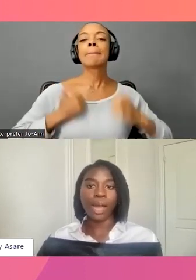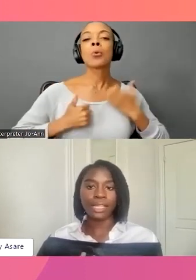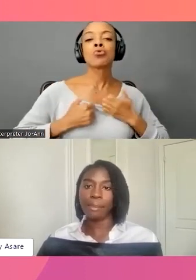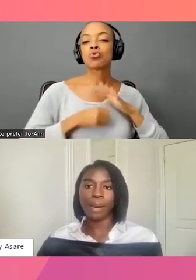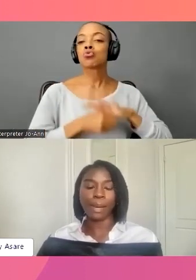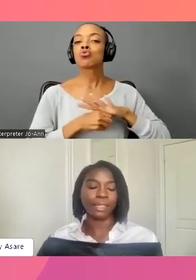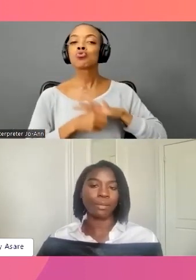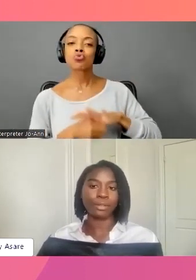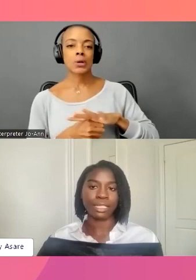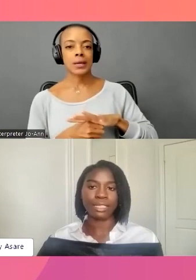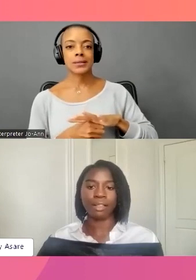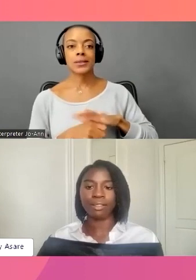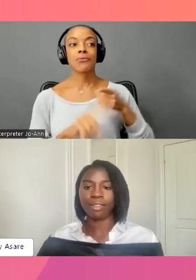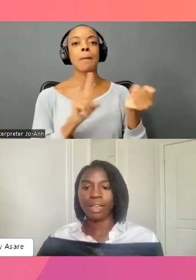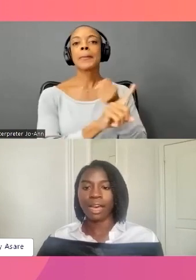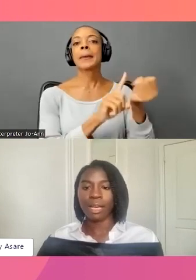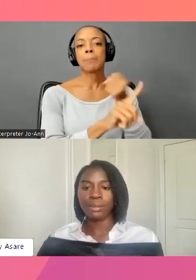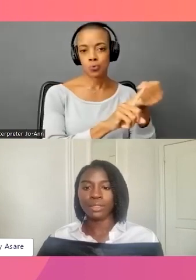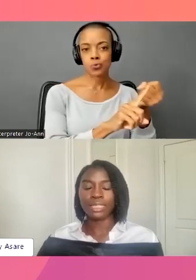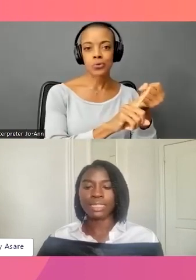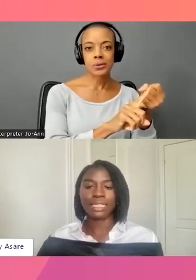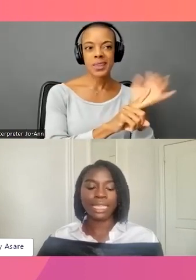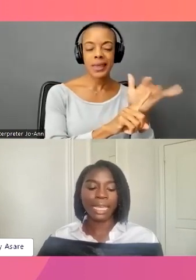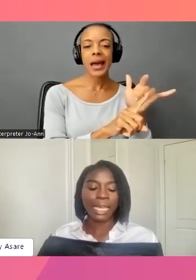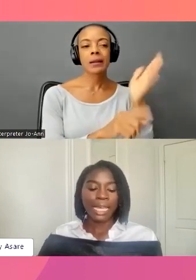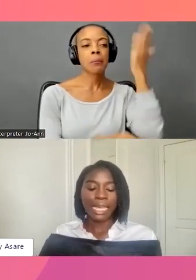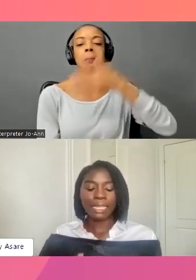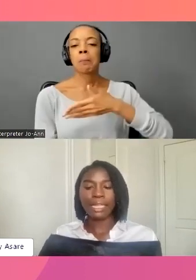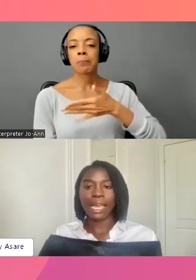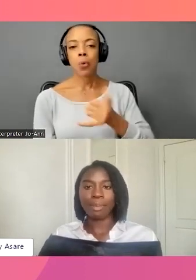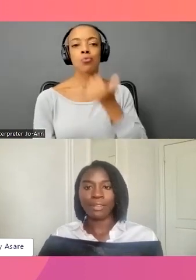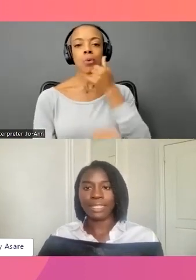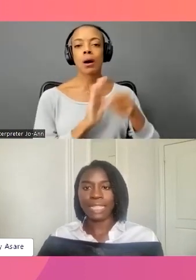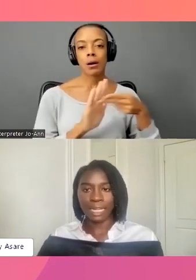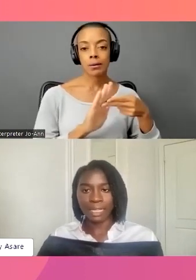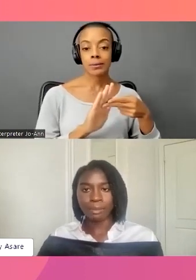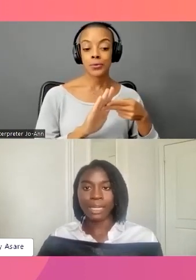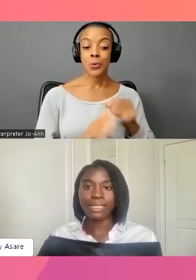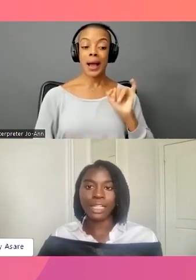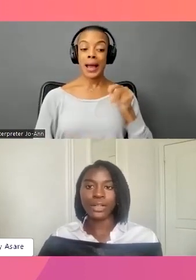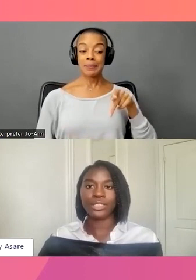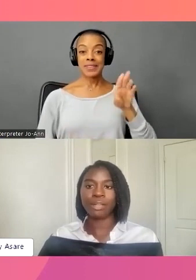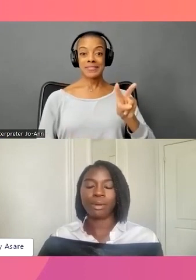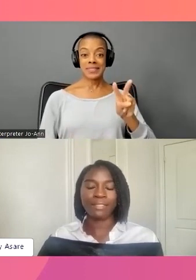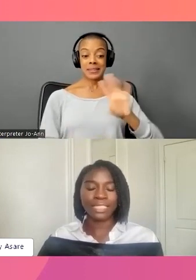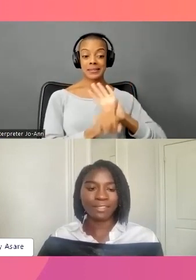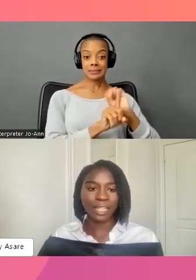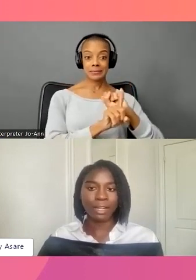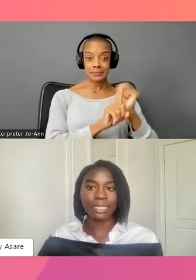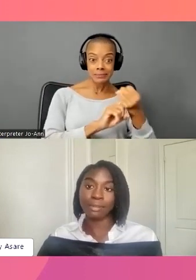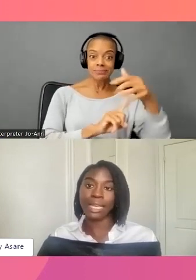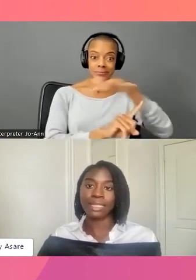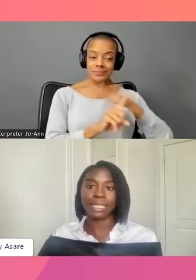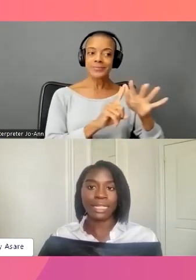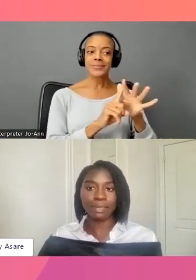et et les fournisseurs de soins peuvent confondre les symptômes d'une lésion cérébrale avec la détresse émotionnelle et